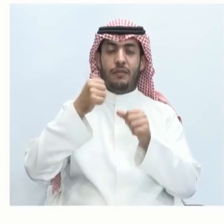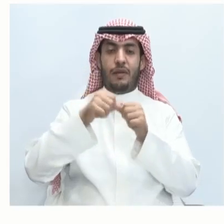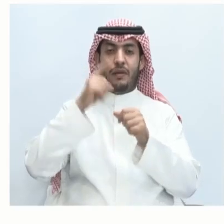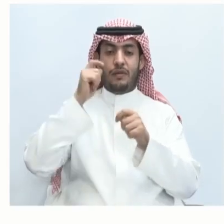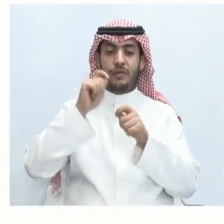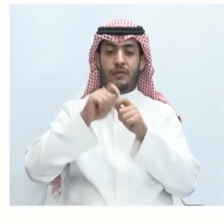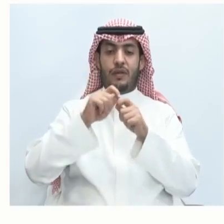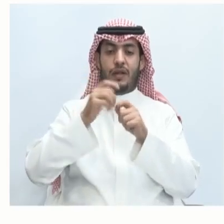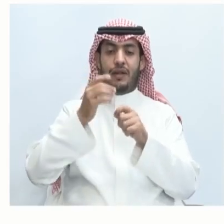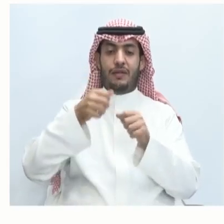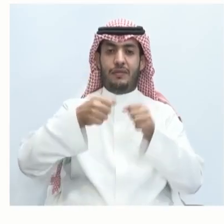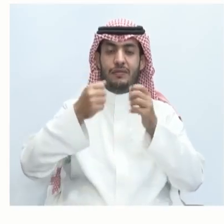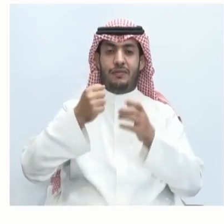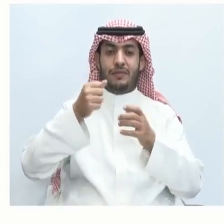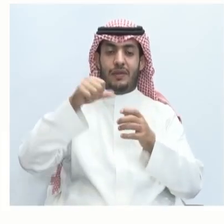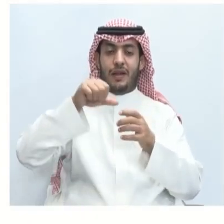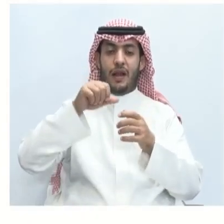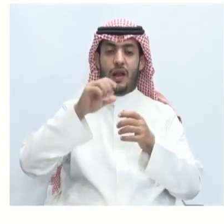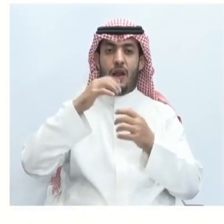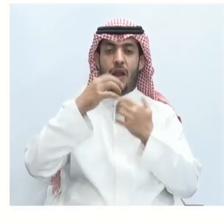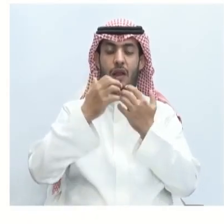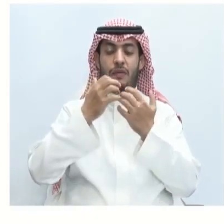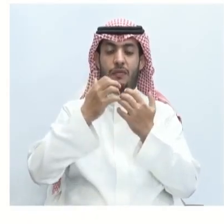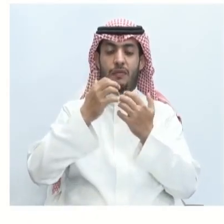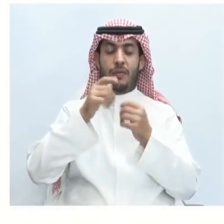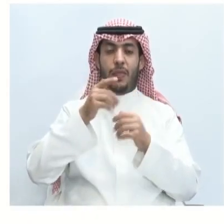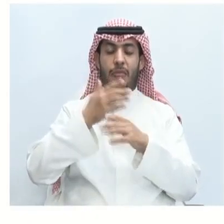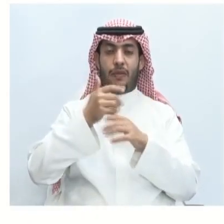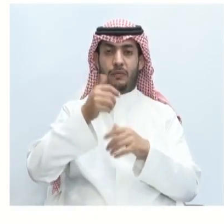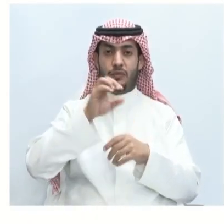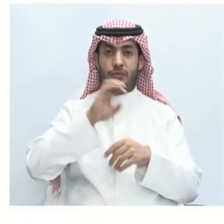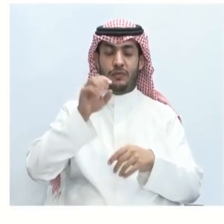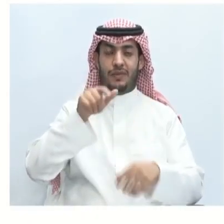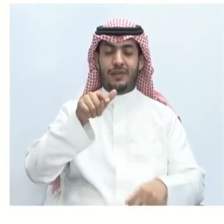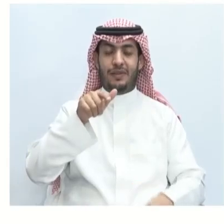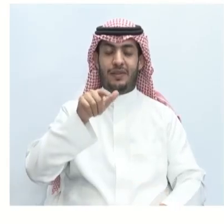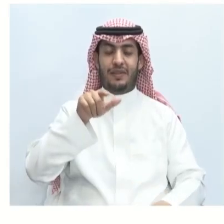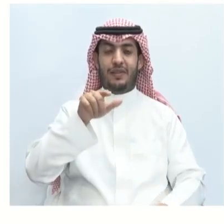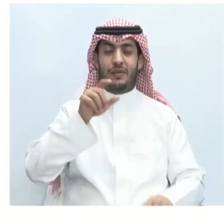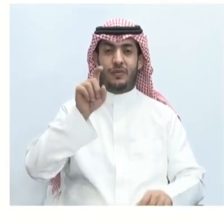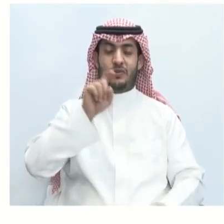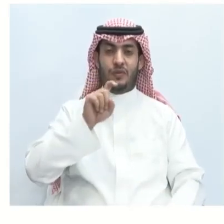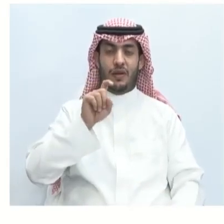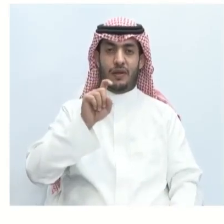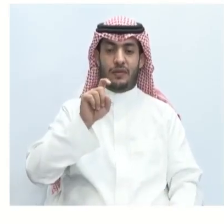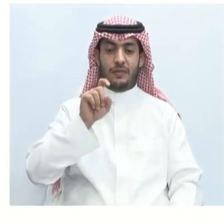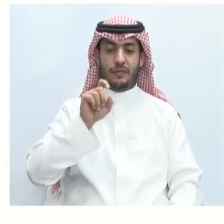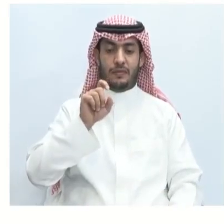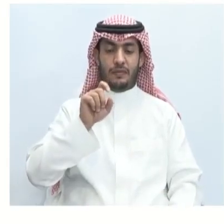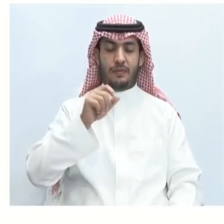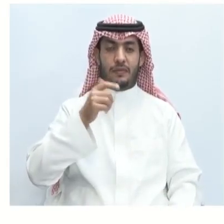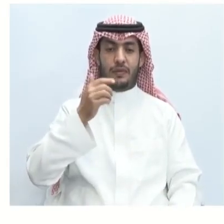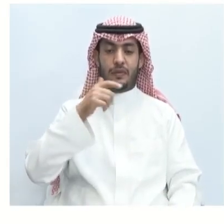بعد صنع ابريق من عصير الليمون حتى نجيب على هذا السؤال ابنائي وبناتي